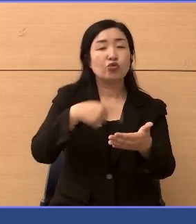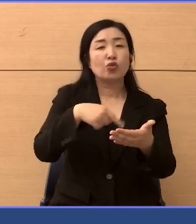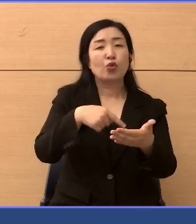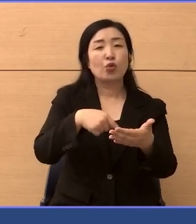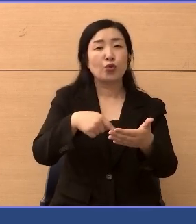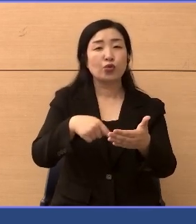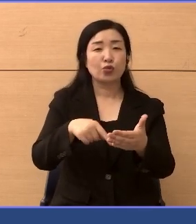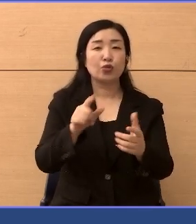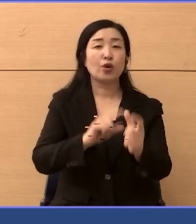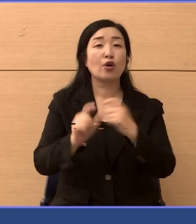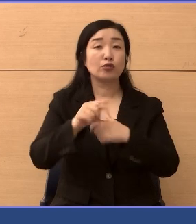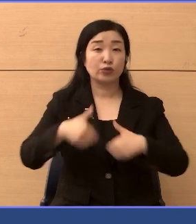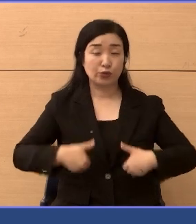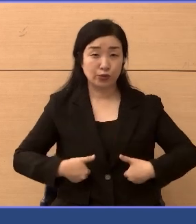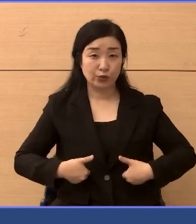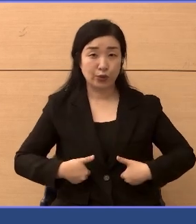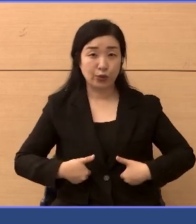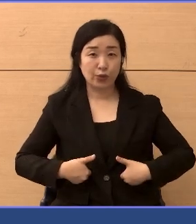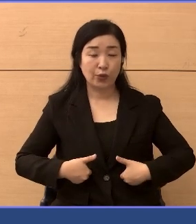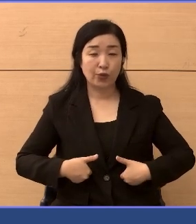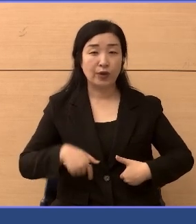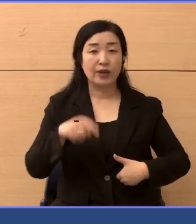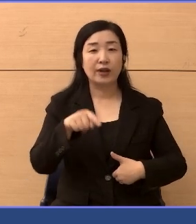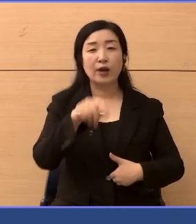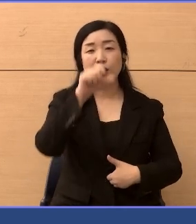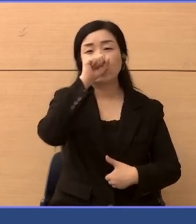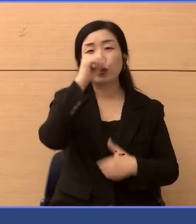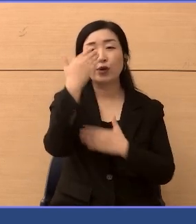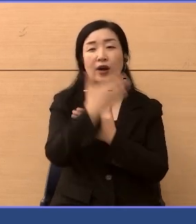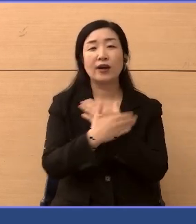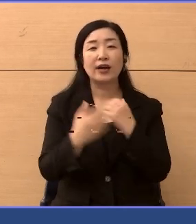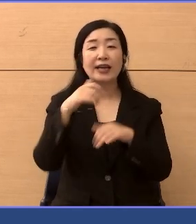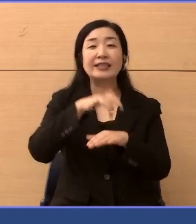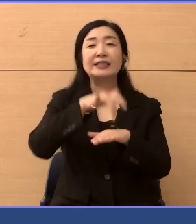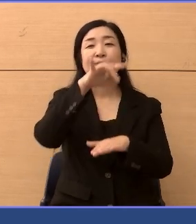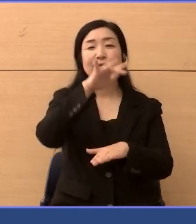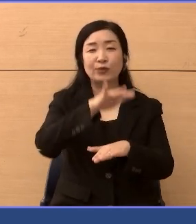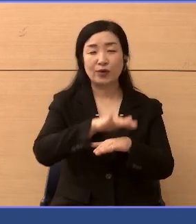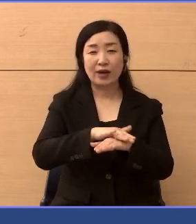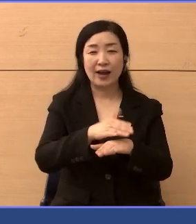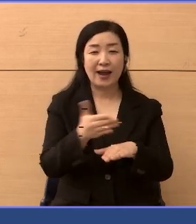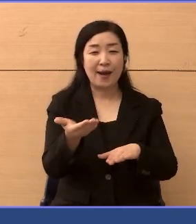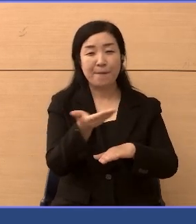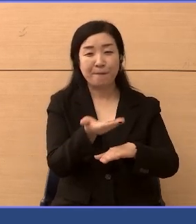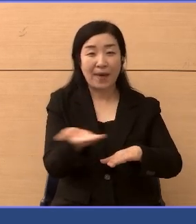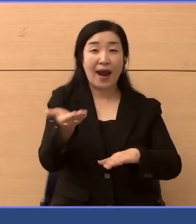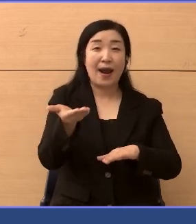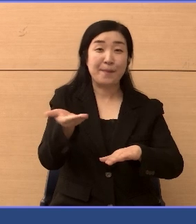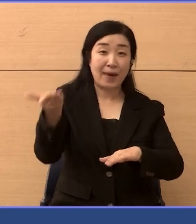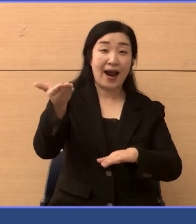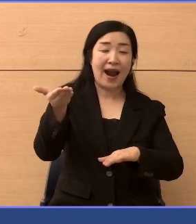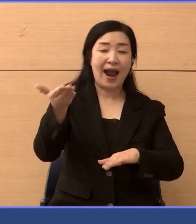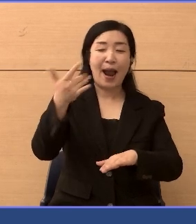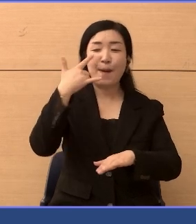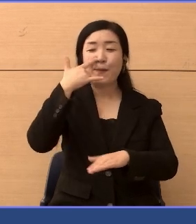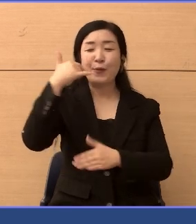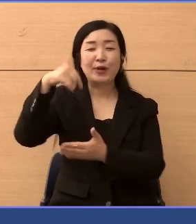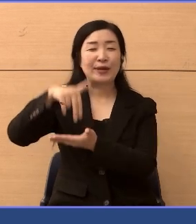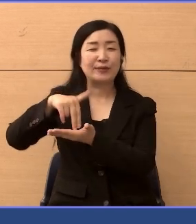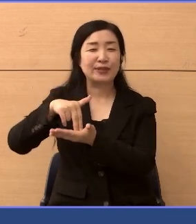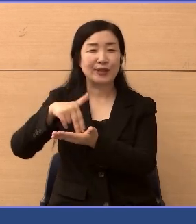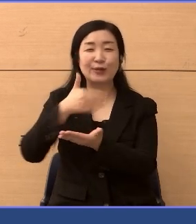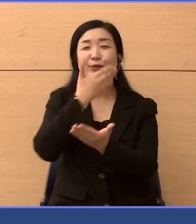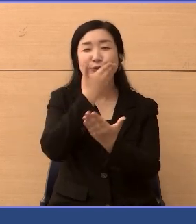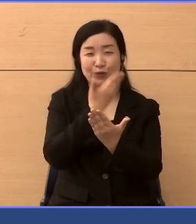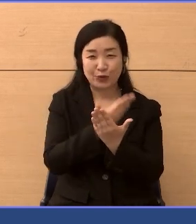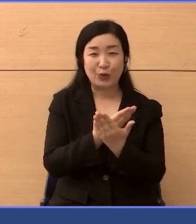in 것이 fostering those 중요합니다. good 그리고 habits. 이런 좋은 건강에 좋은 습관들을 더욱더 So 증진시킴에 many 있어서도 individuals 부모님의 who are 역할이 very